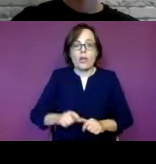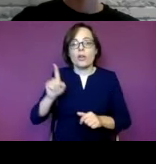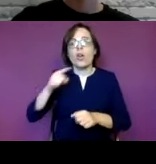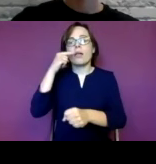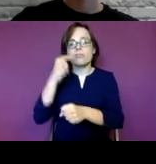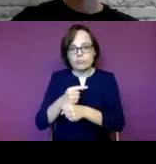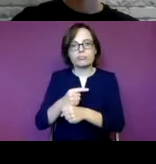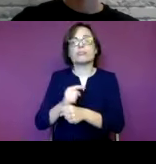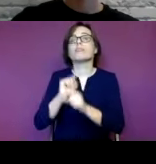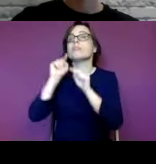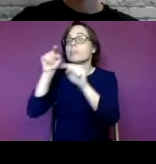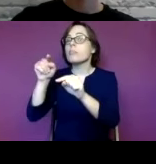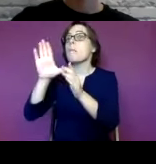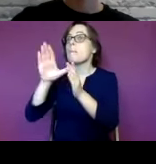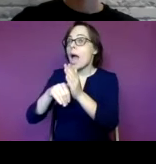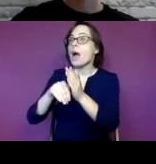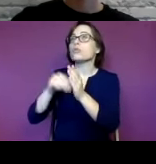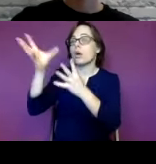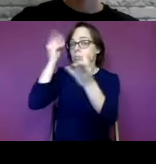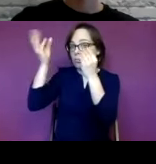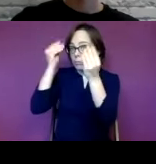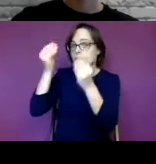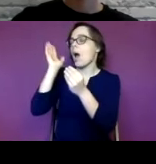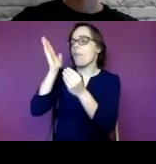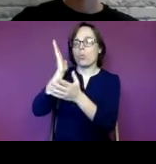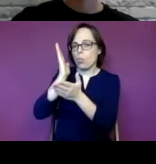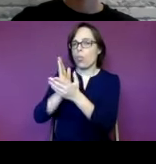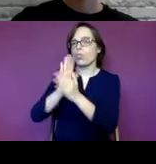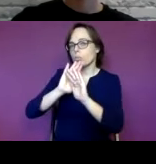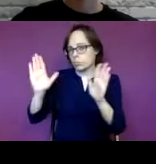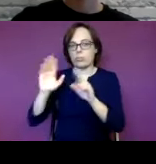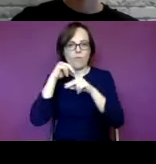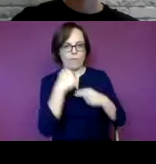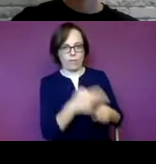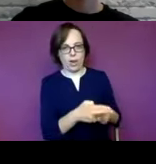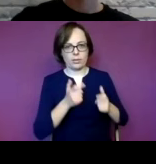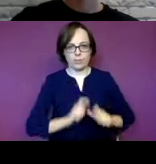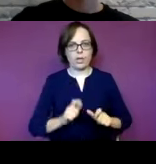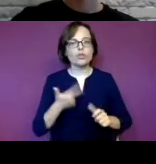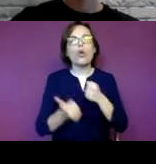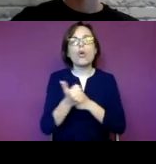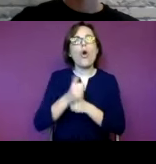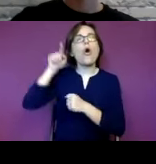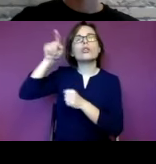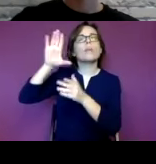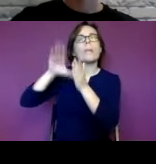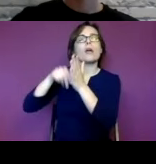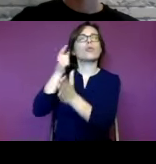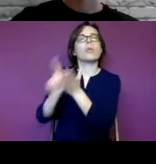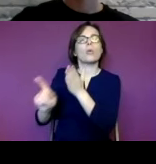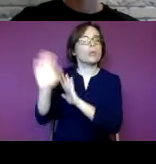miasto, wracając na wieś właśnie z tym kapitałem już wyższego wykształcenia, nie dlatego, że im się w mieście nie udało, tylko dlatego,